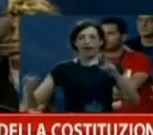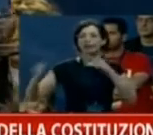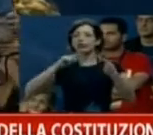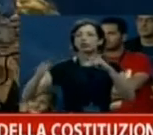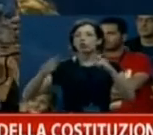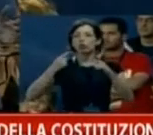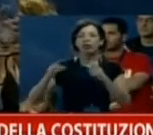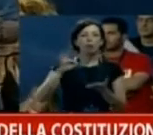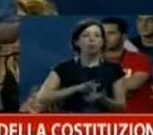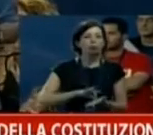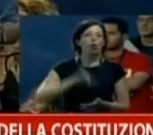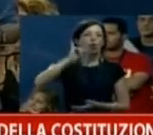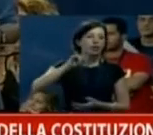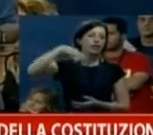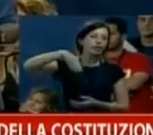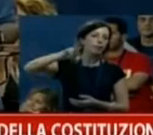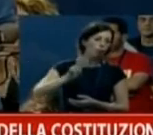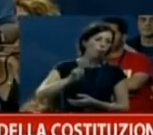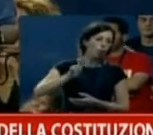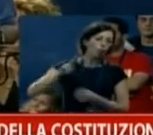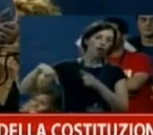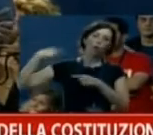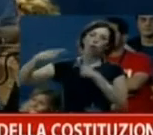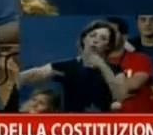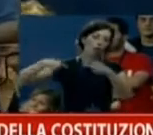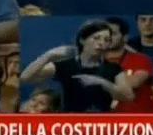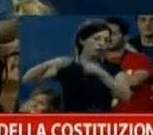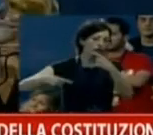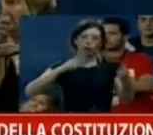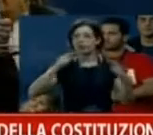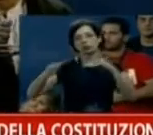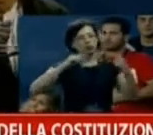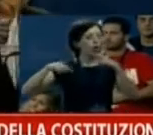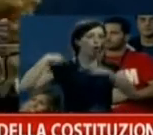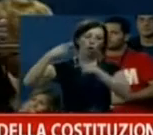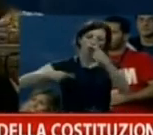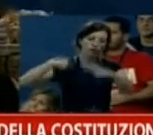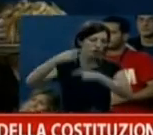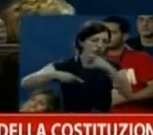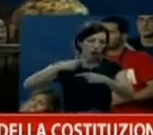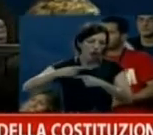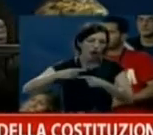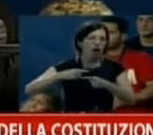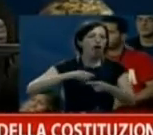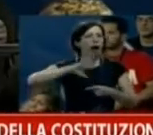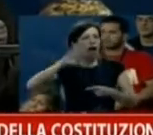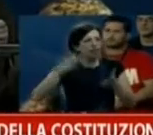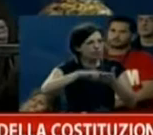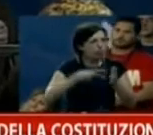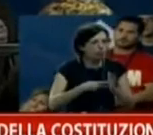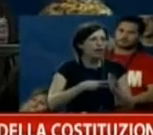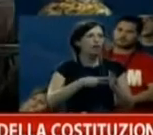punto, questo è ciò che è avvenuto, è ancora una discussione che non è finita, che ha allontanato altri problemi dal tavolo e